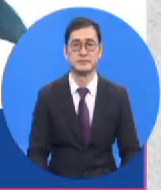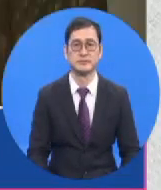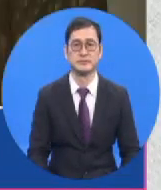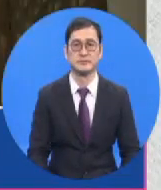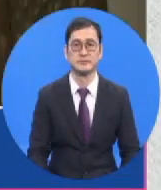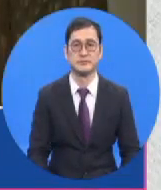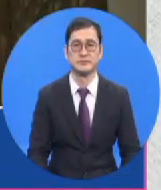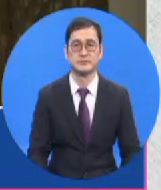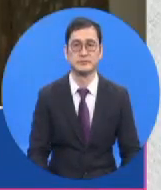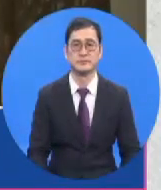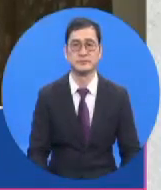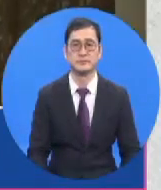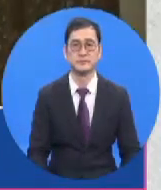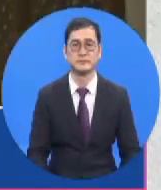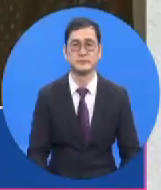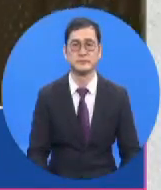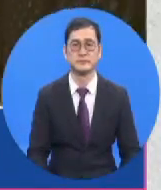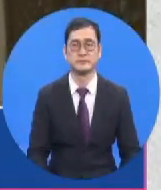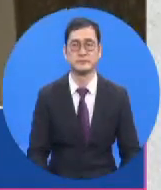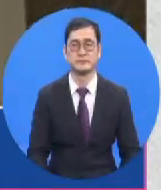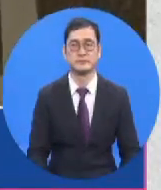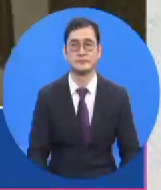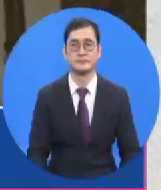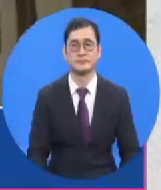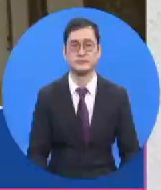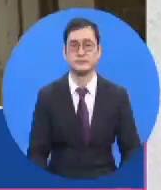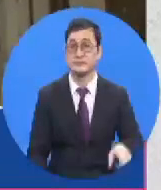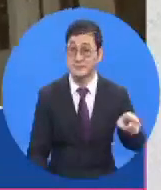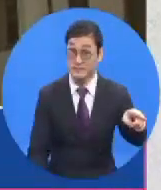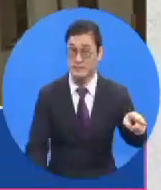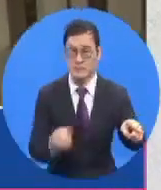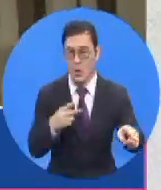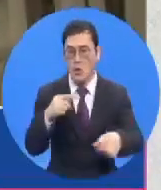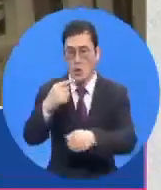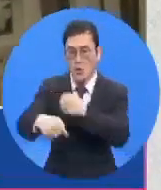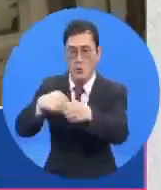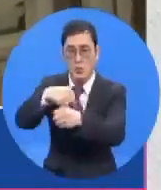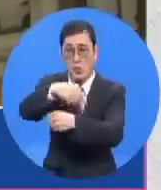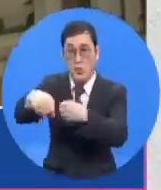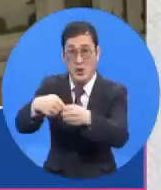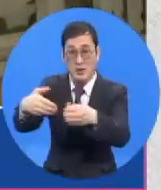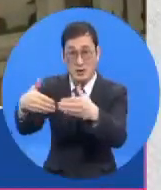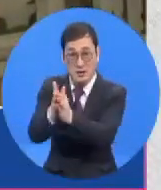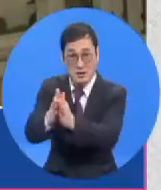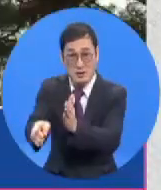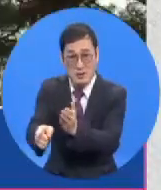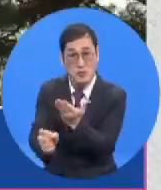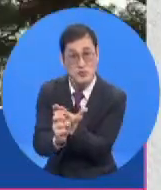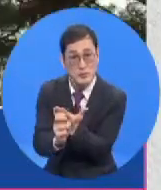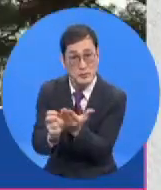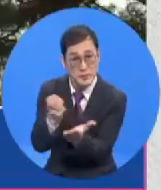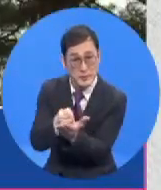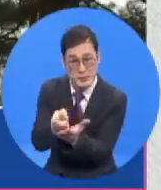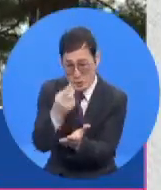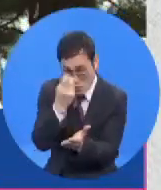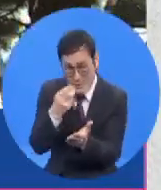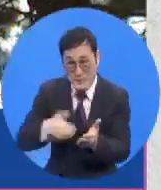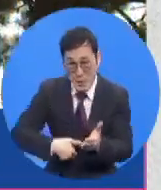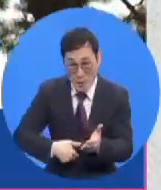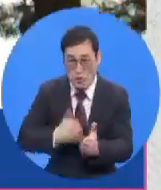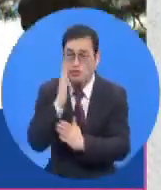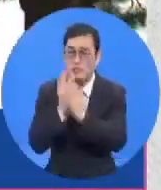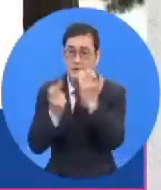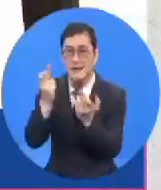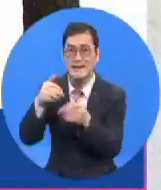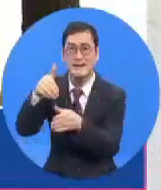사건과 사건뿐만 아니라 월성 원전에 관해서도 여러 가지 일들이 나오고 있고요. 울산시장 선거와 관련해서 여러 가지